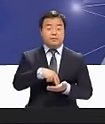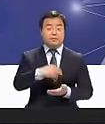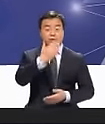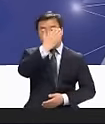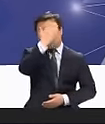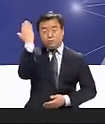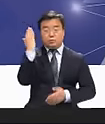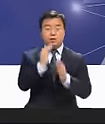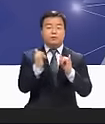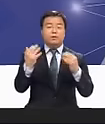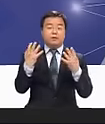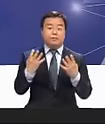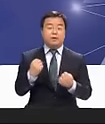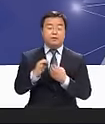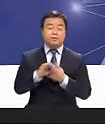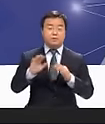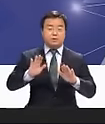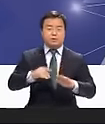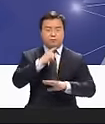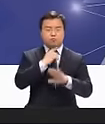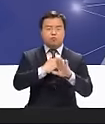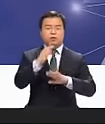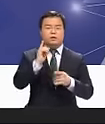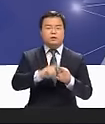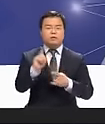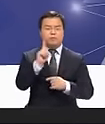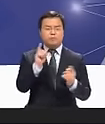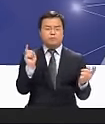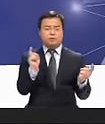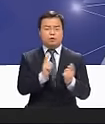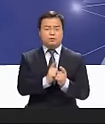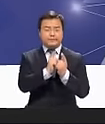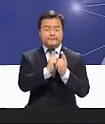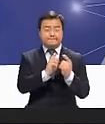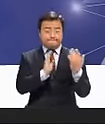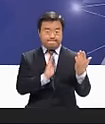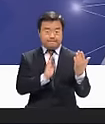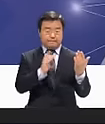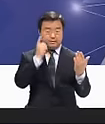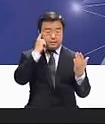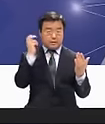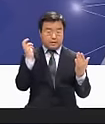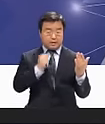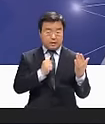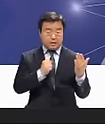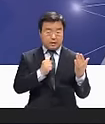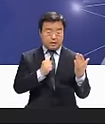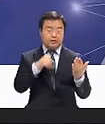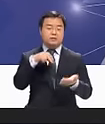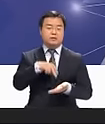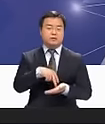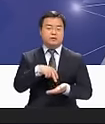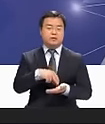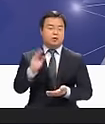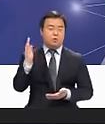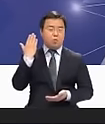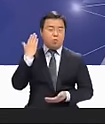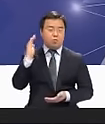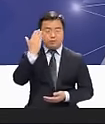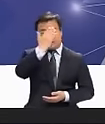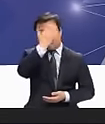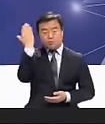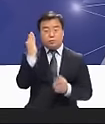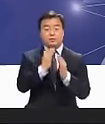우세했었다면 네. 이제는 북한을 뭔가 좀 적대적인 대상으로 바라보는 이러한 시각들이 요즘 젊은 세대 사이에서